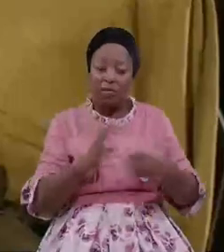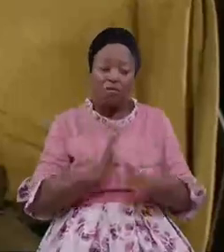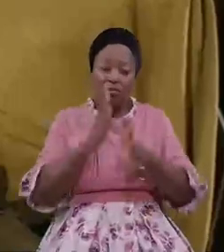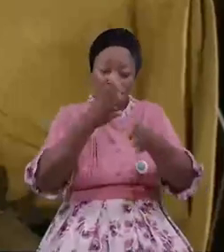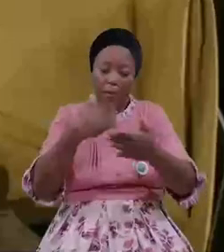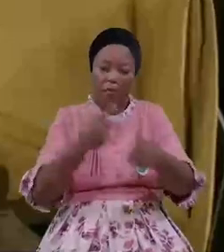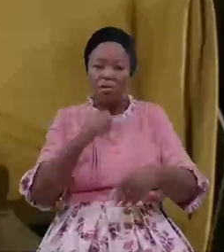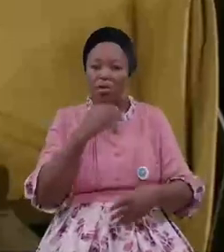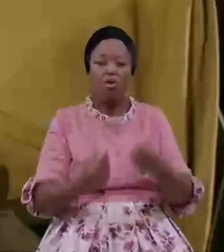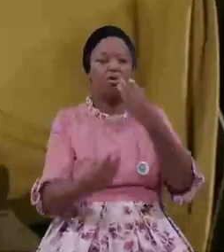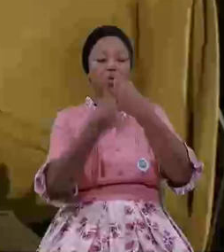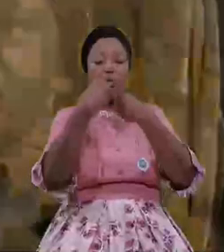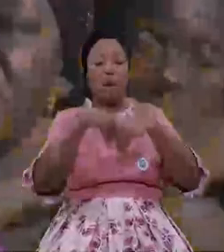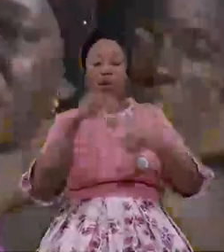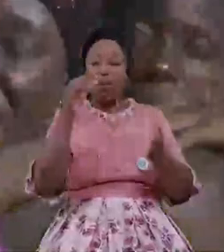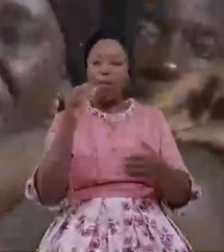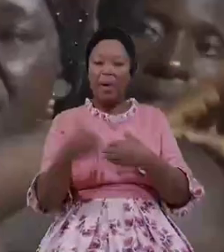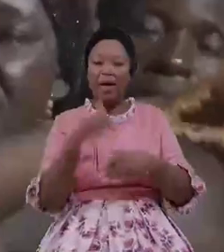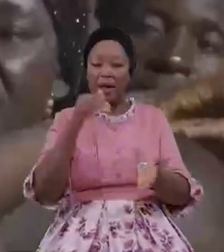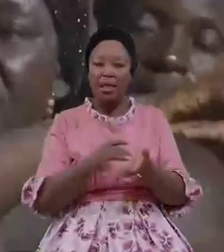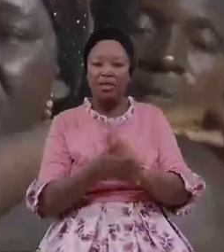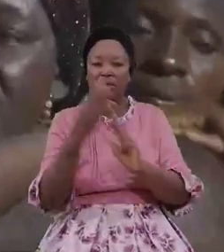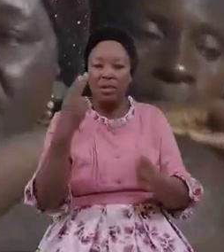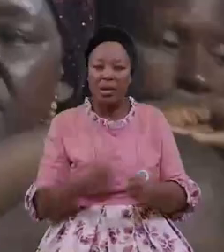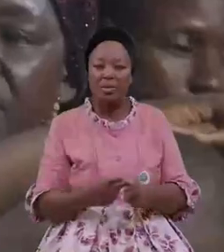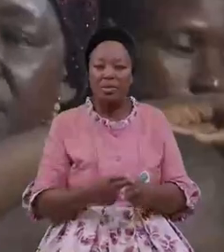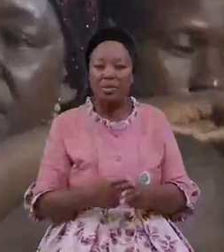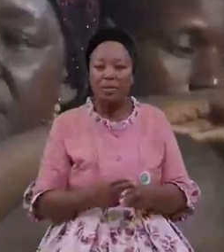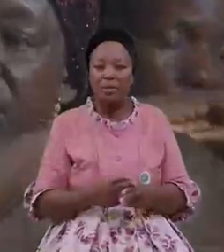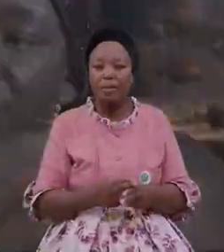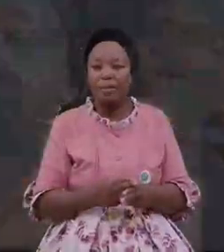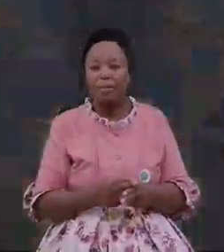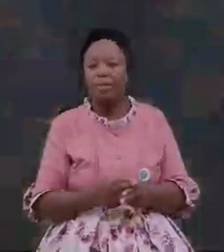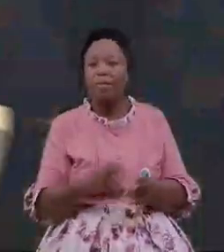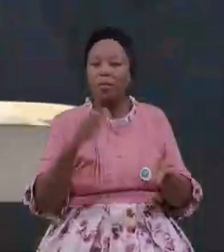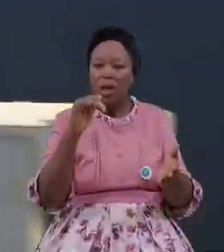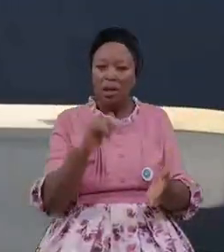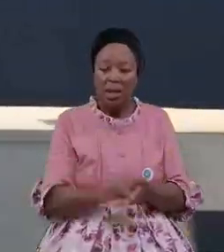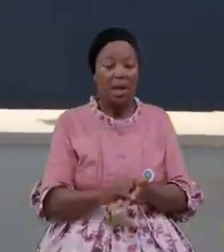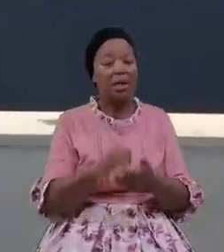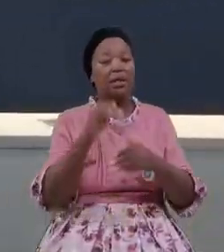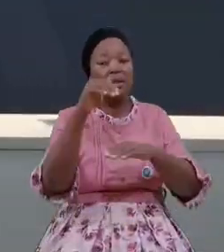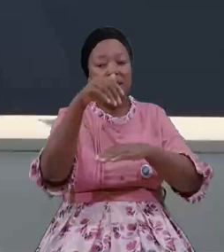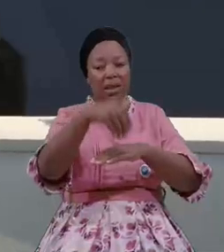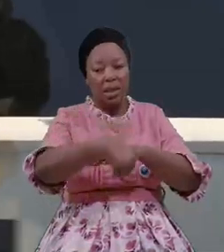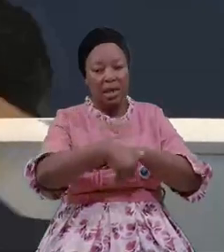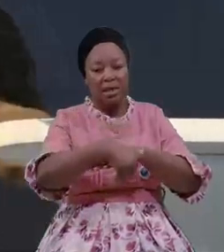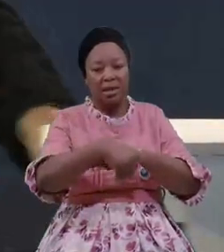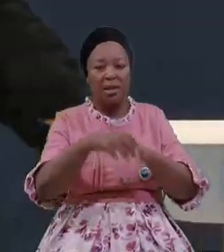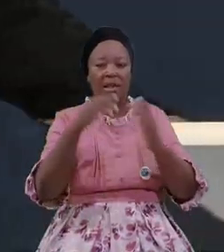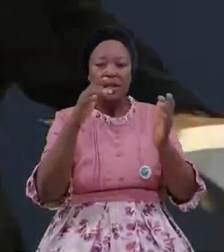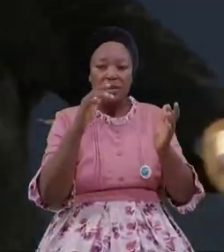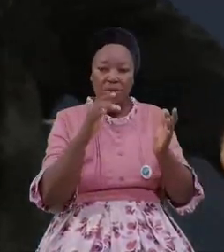l'ingurgiter à nouveau vous n'allez pas aller l'avaler encore à nouveau un bon amen et la